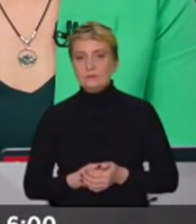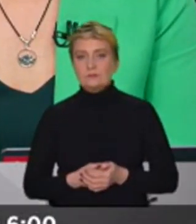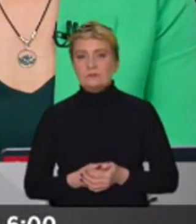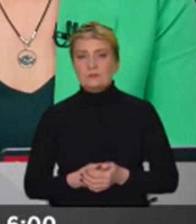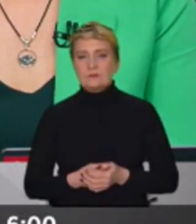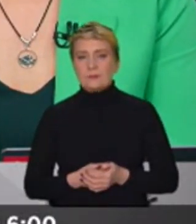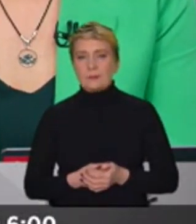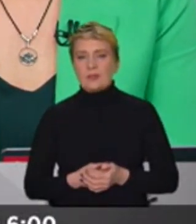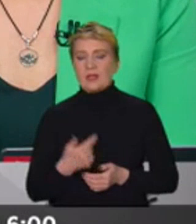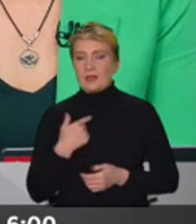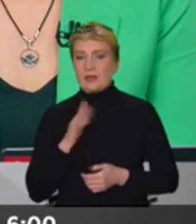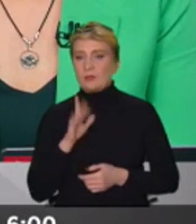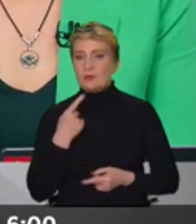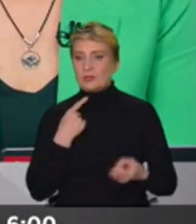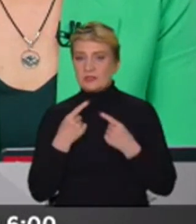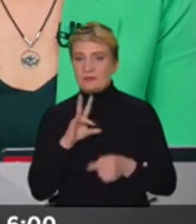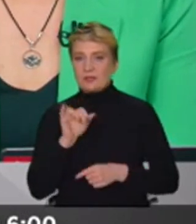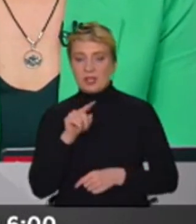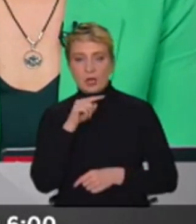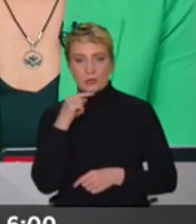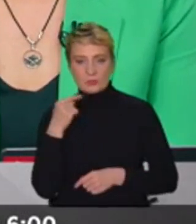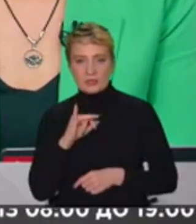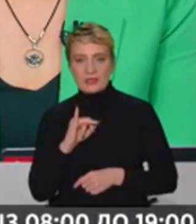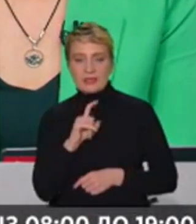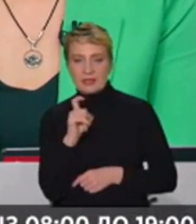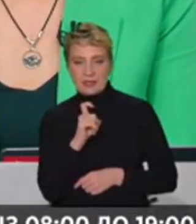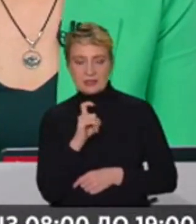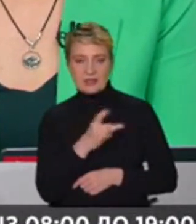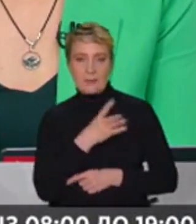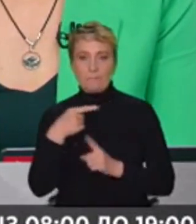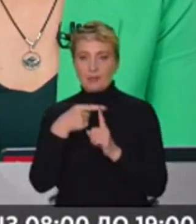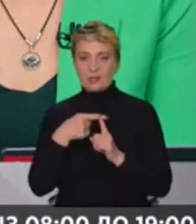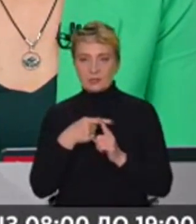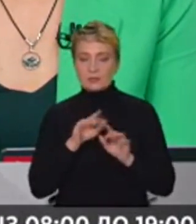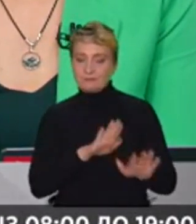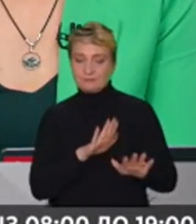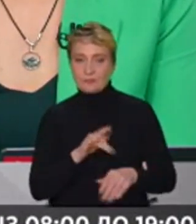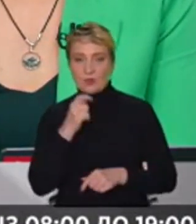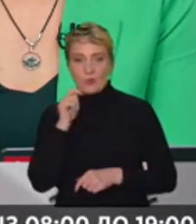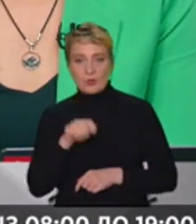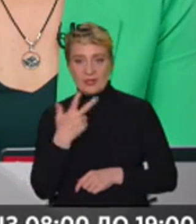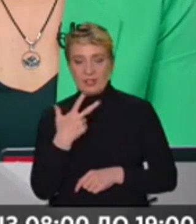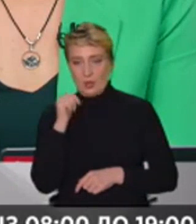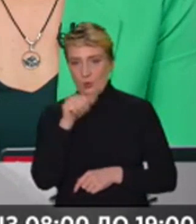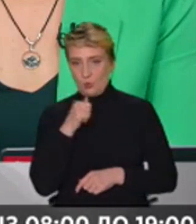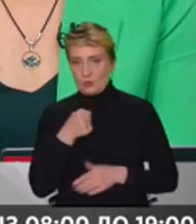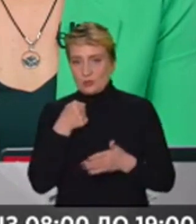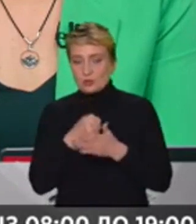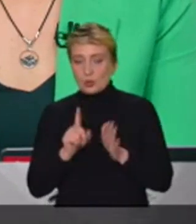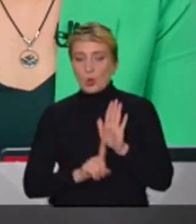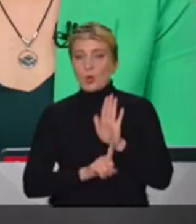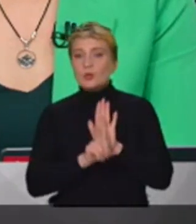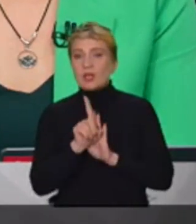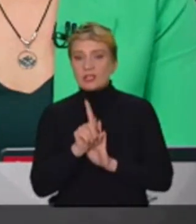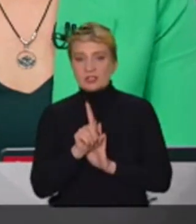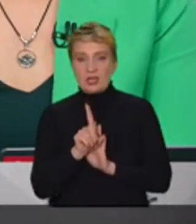Извините, пожалуйста, я буду разговаривать на русском, потому что я изначально из Беларуси, но живу уже 3 года в Украине. В общем, вышло так, что до начала войны я была в